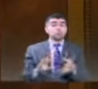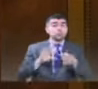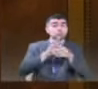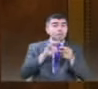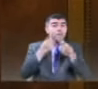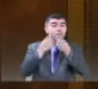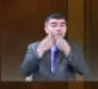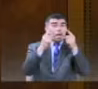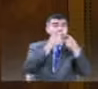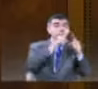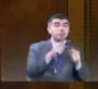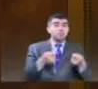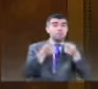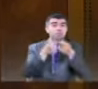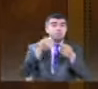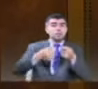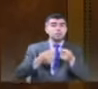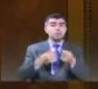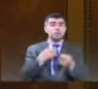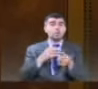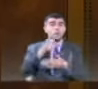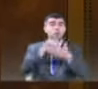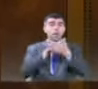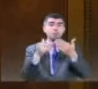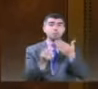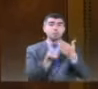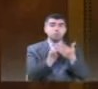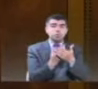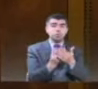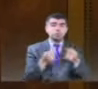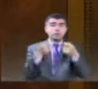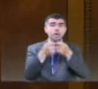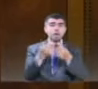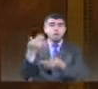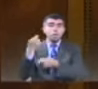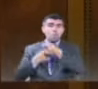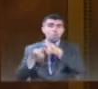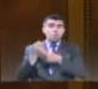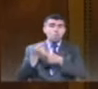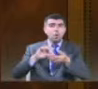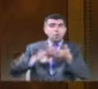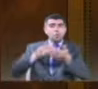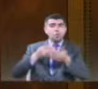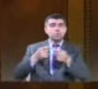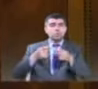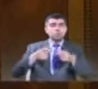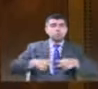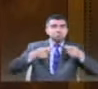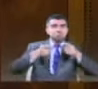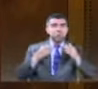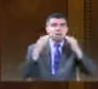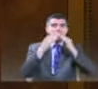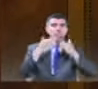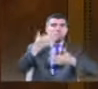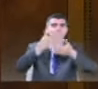شاملة واستراتيجية بالنظر إلى قوة الروابط الاقتصادية والتجارية وعمليات الاستثمار، وكذلك بالنظر إلى